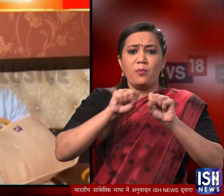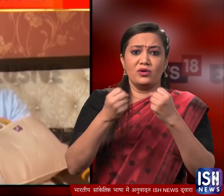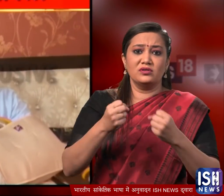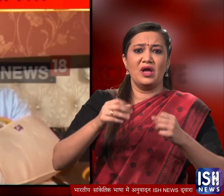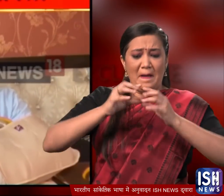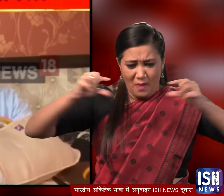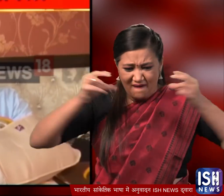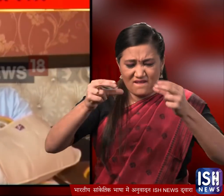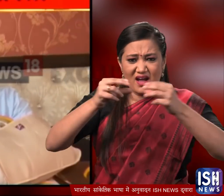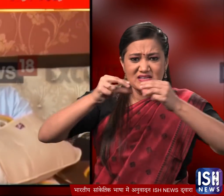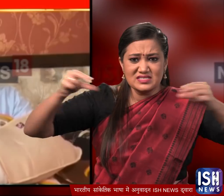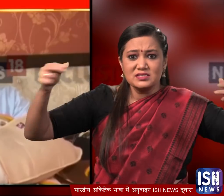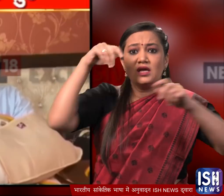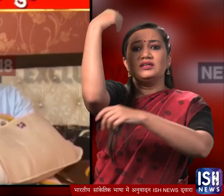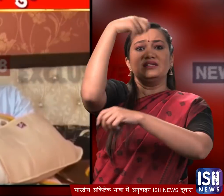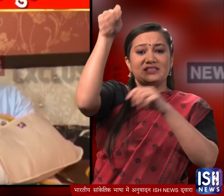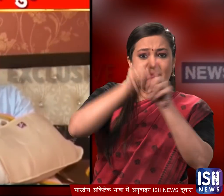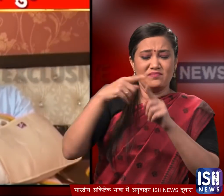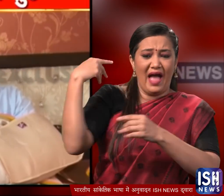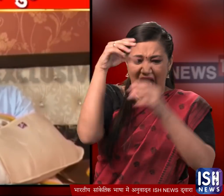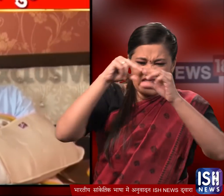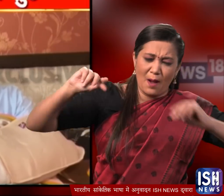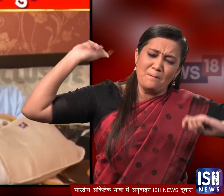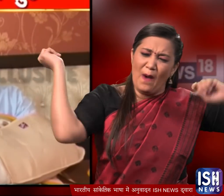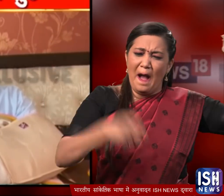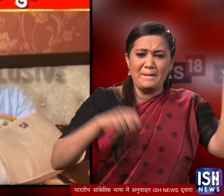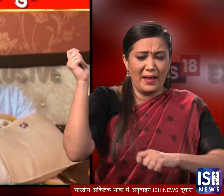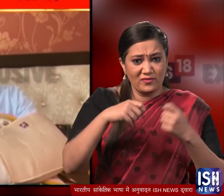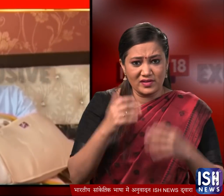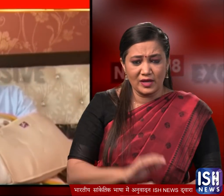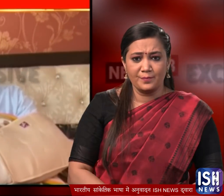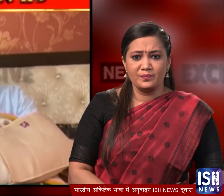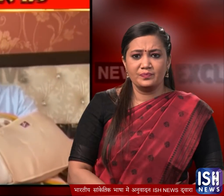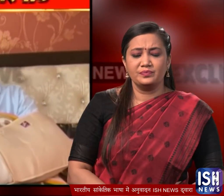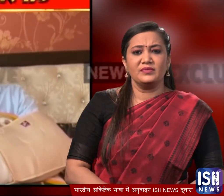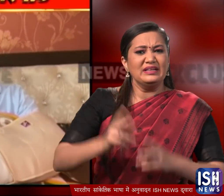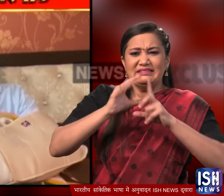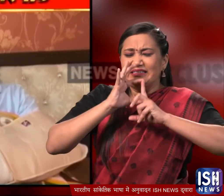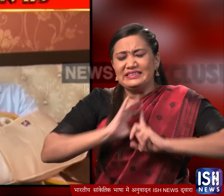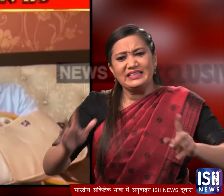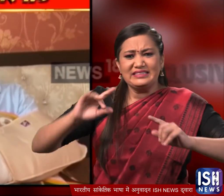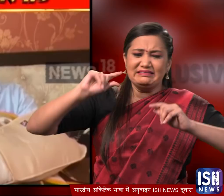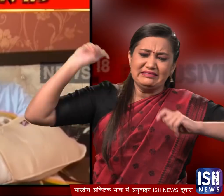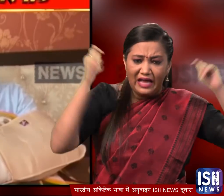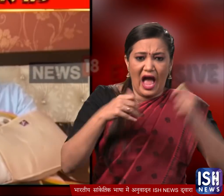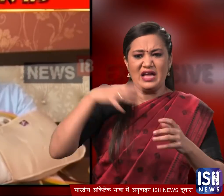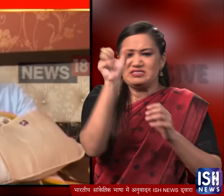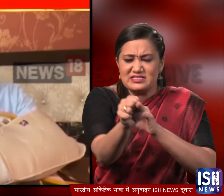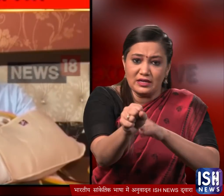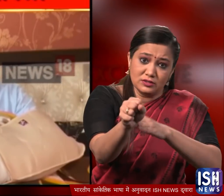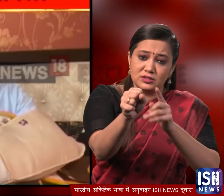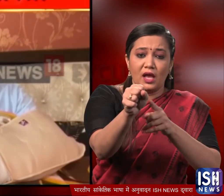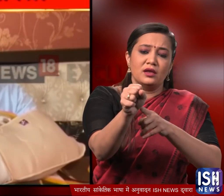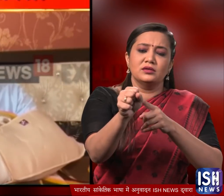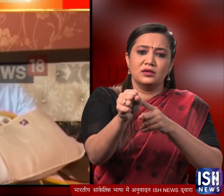दी। बड़े बड़े लठ झंडों में बांध रखे थे और उससे बाद एक आदमी को बहुत ज्यादा बेकाबू था बस पे तोड़फोड़ करने। मैंने